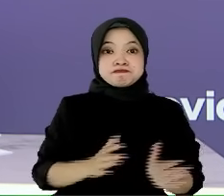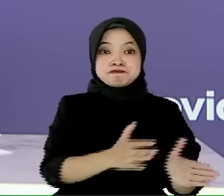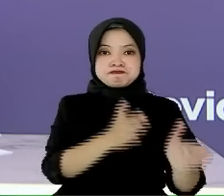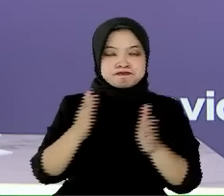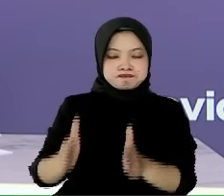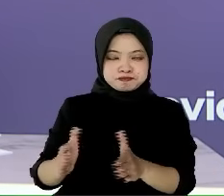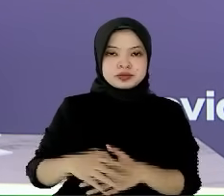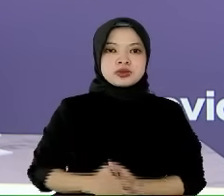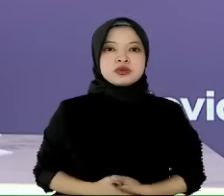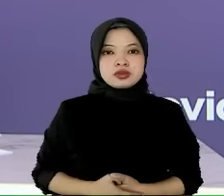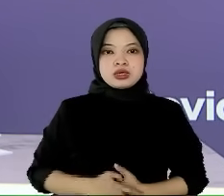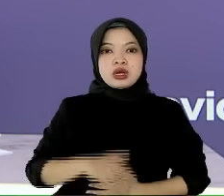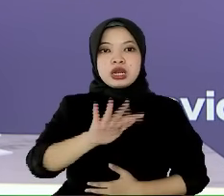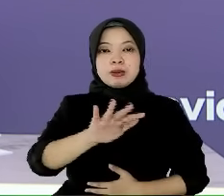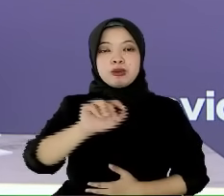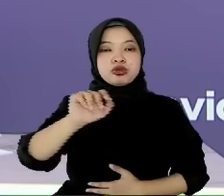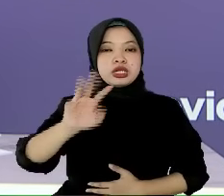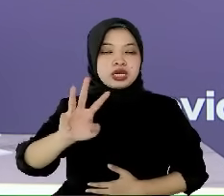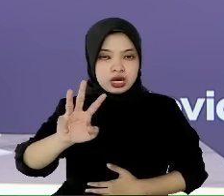Sedangkan